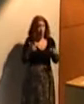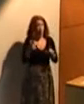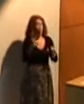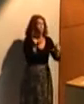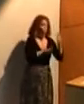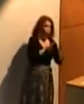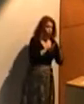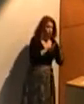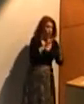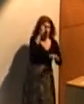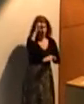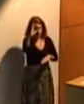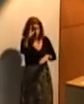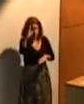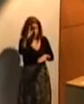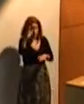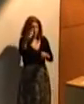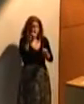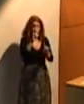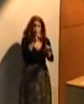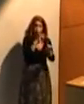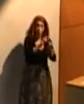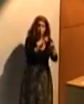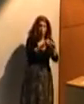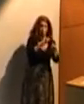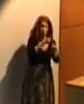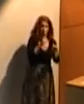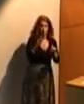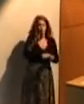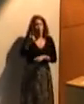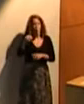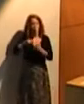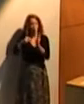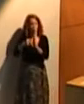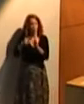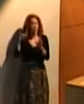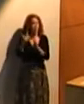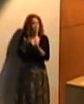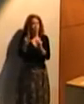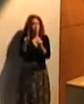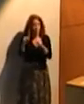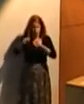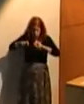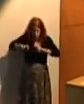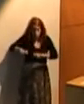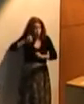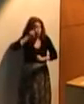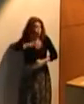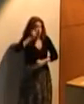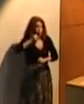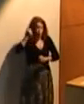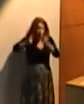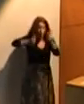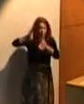physique les gènes les biotechnologies je viens d'en parler avec tout ce qui se passe actuellement tous les jours et des découvertes nouvelles